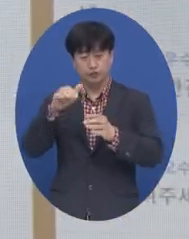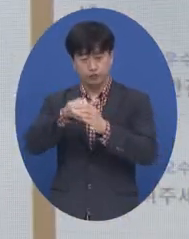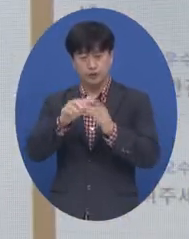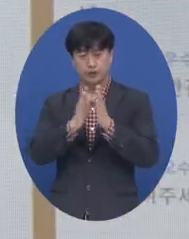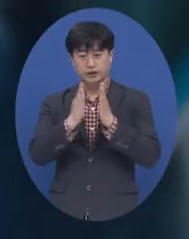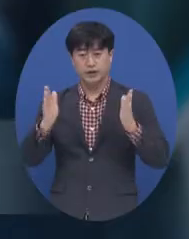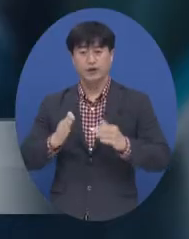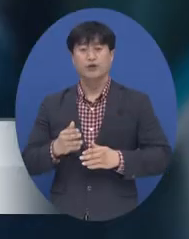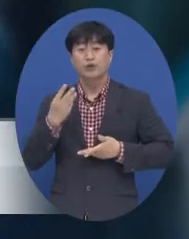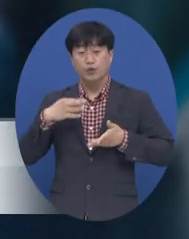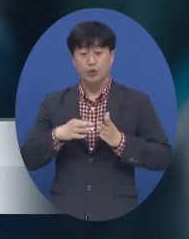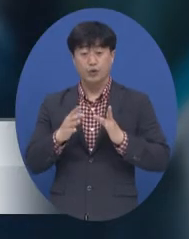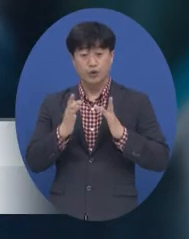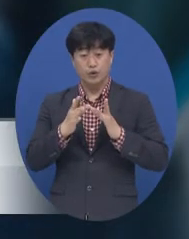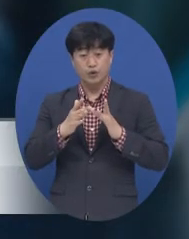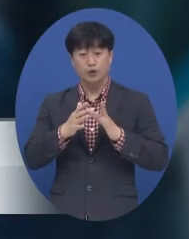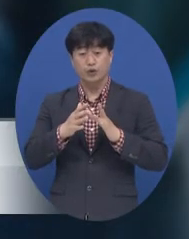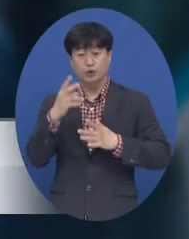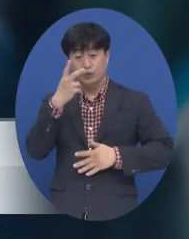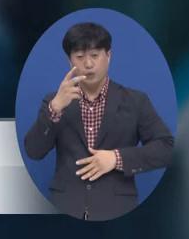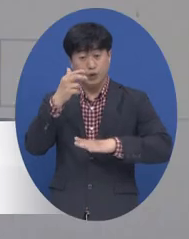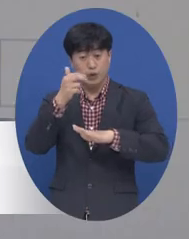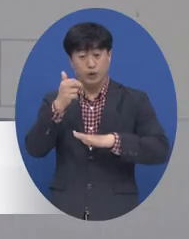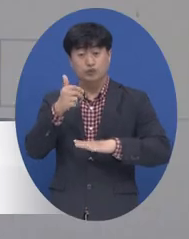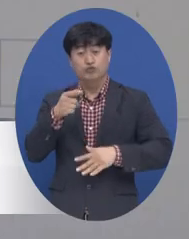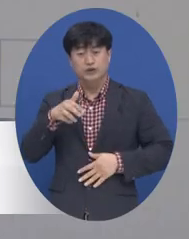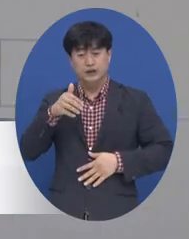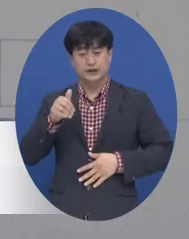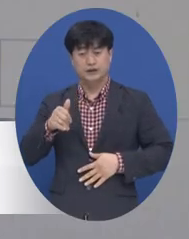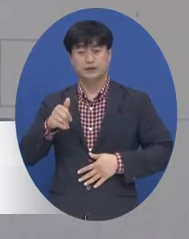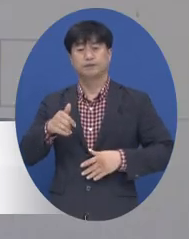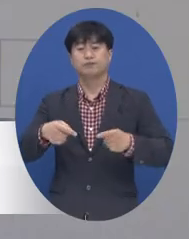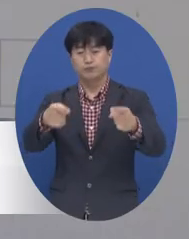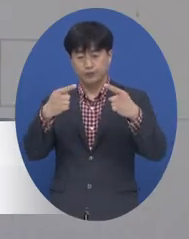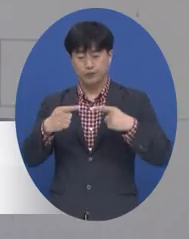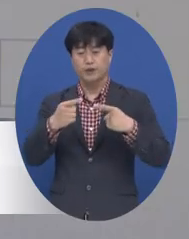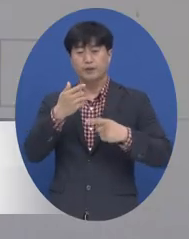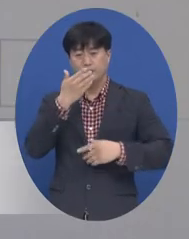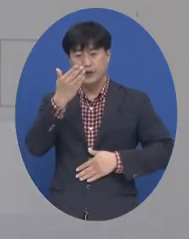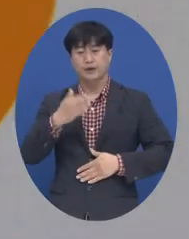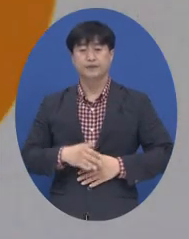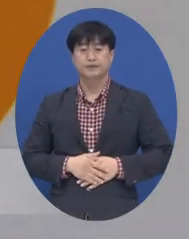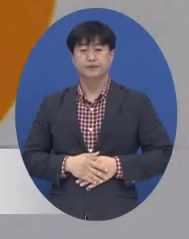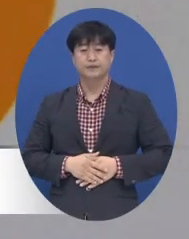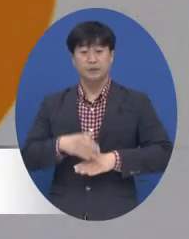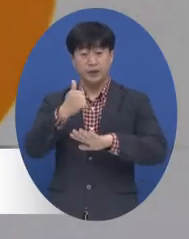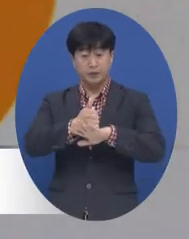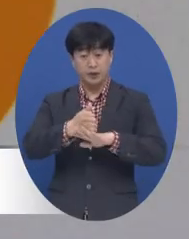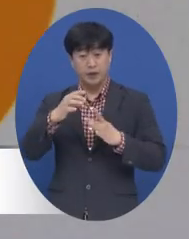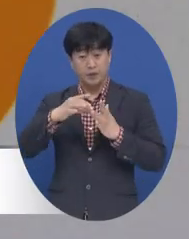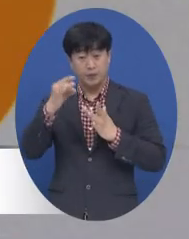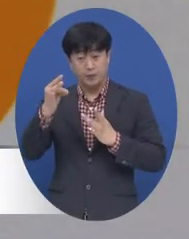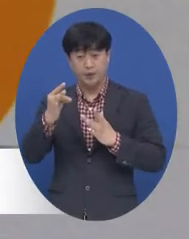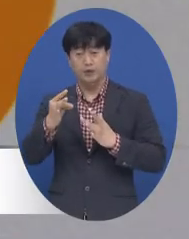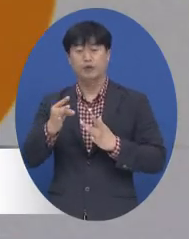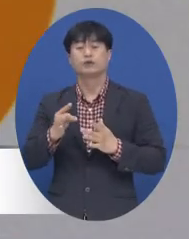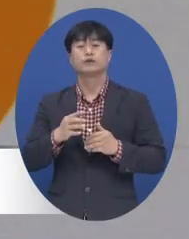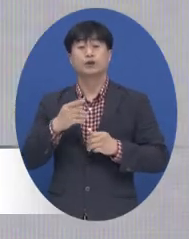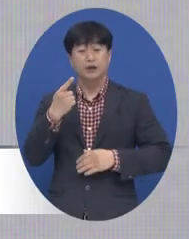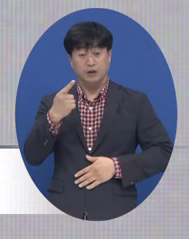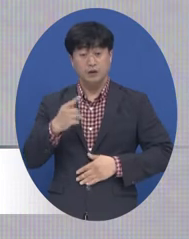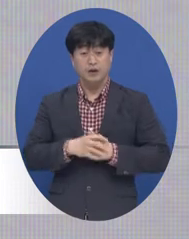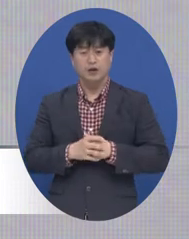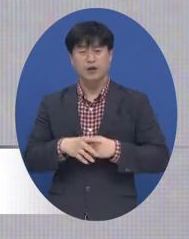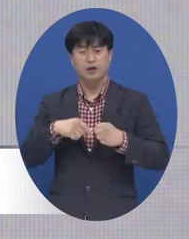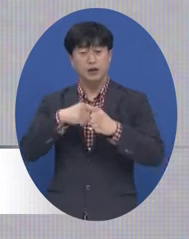진행됩니다. 경기도 온라인 여론조사 누리집을 통해 누구나 평가에 참여할 수 있습니다. 최종 선정된 노래는 편곡 과정을